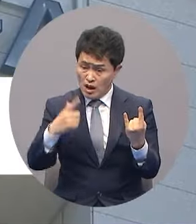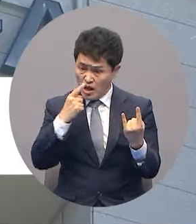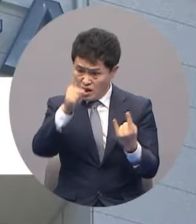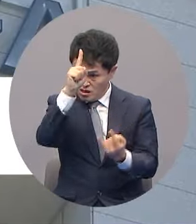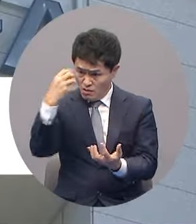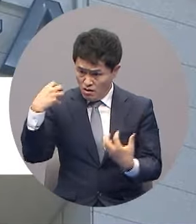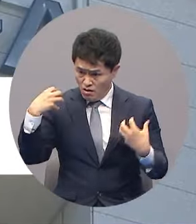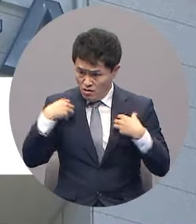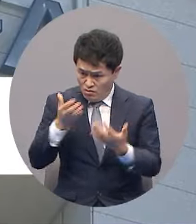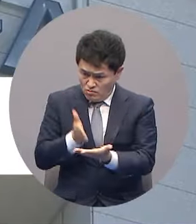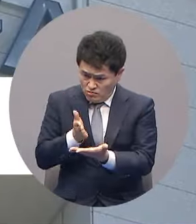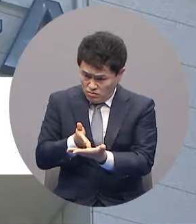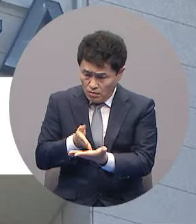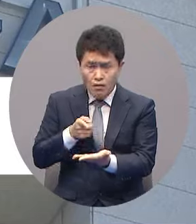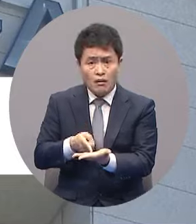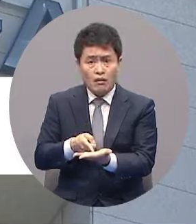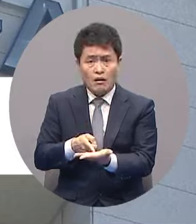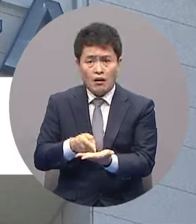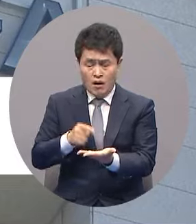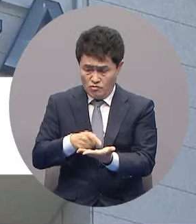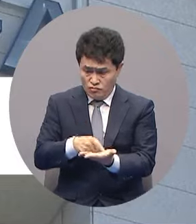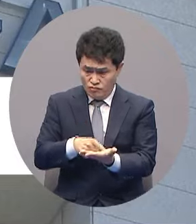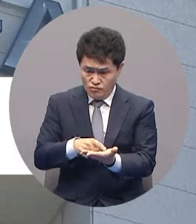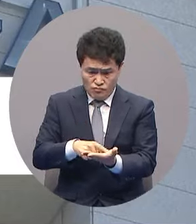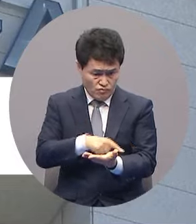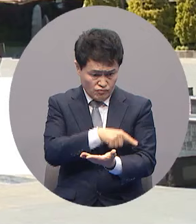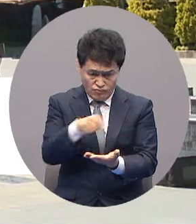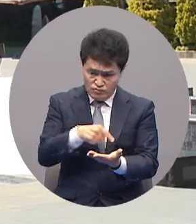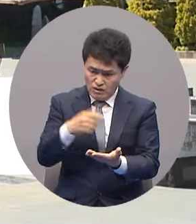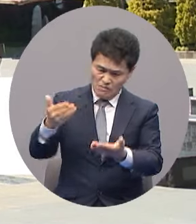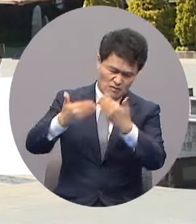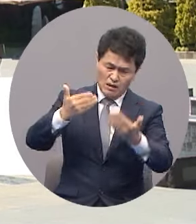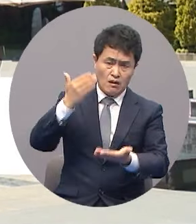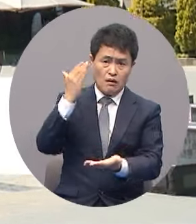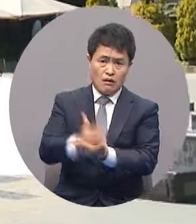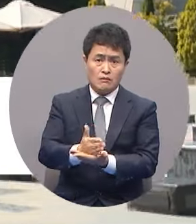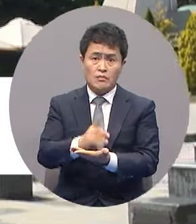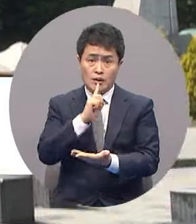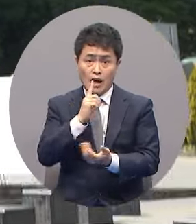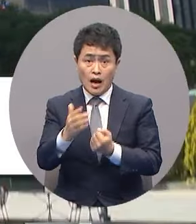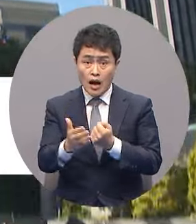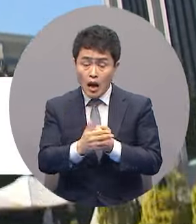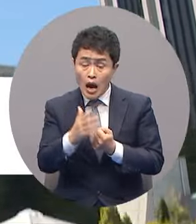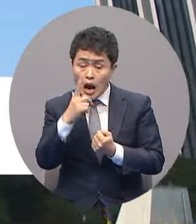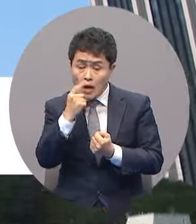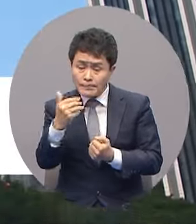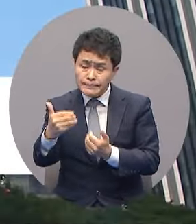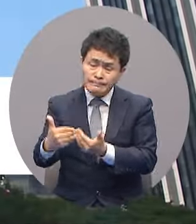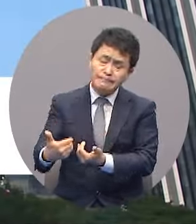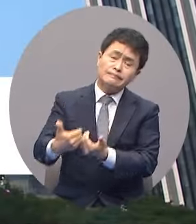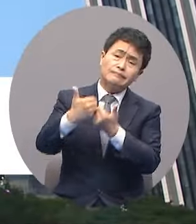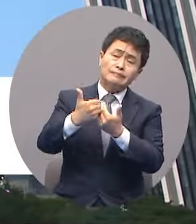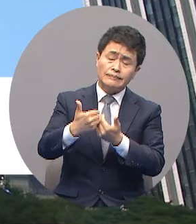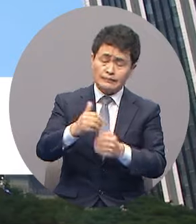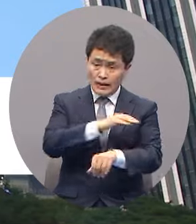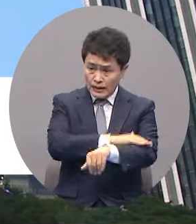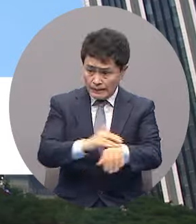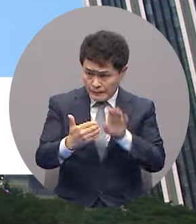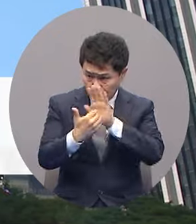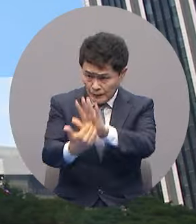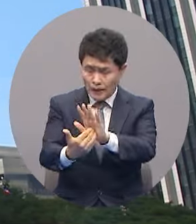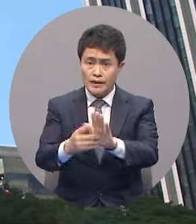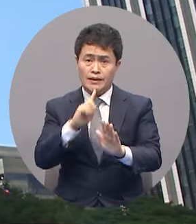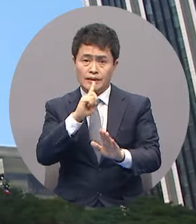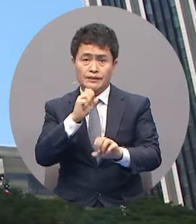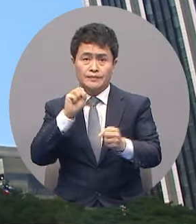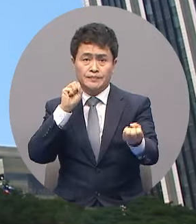정부의 어떤 주장도 우리 주권에 하등의 영향도 미치지 못할 것이라며 일본의 도발에 단호히 대응해 나갈 것이라고